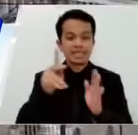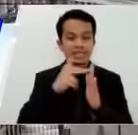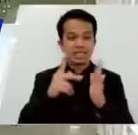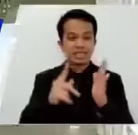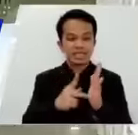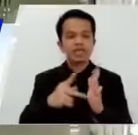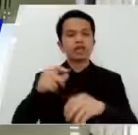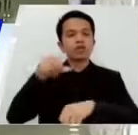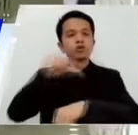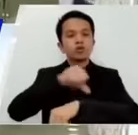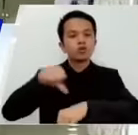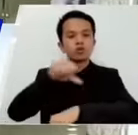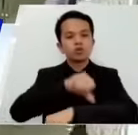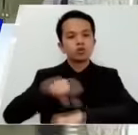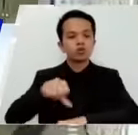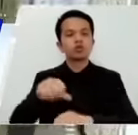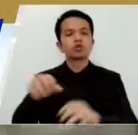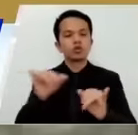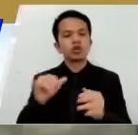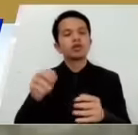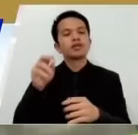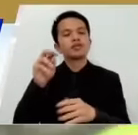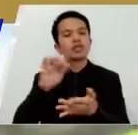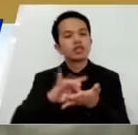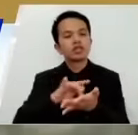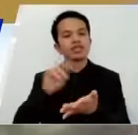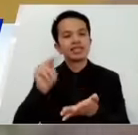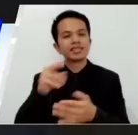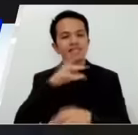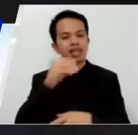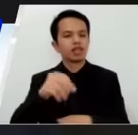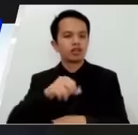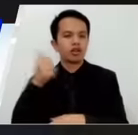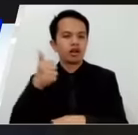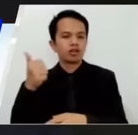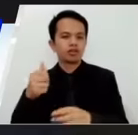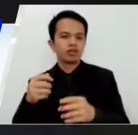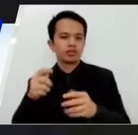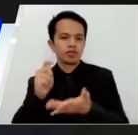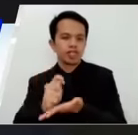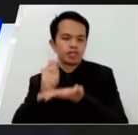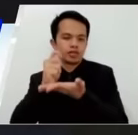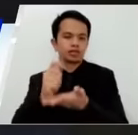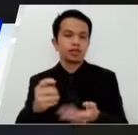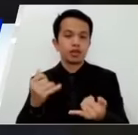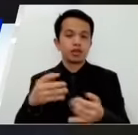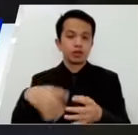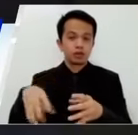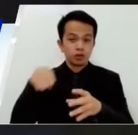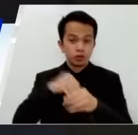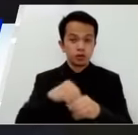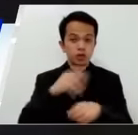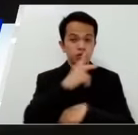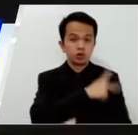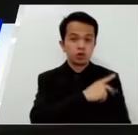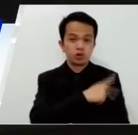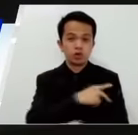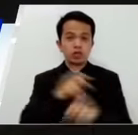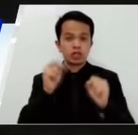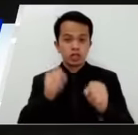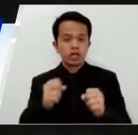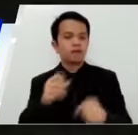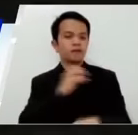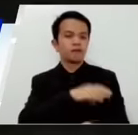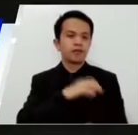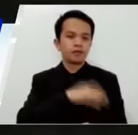operasyon, gamot na kakailanganin at ang mga gagawing therapy. Ang mga kwalipikadong pasyente maaring makinabang sa